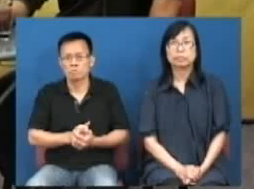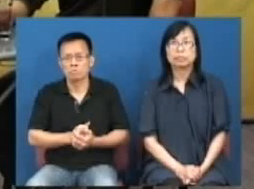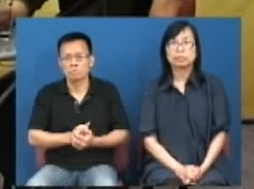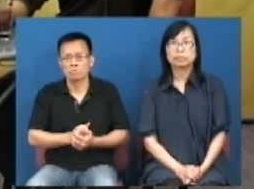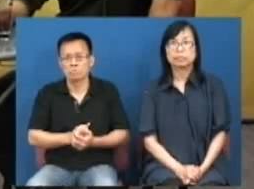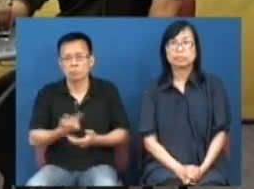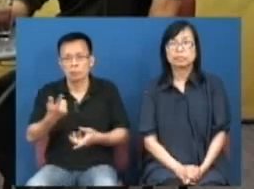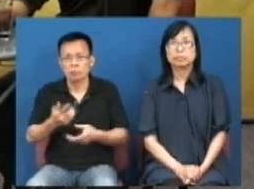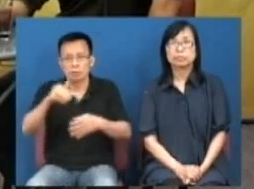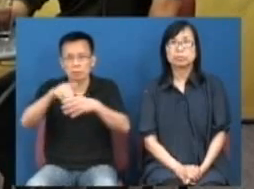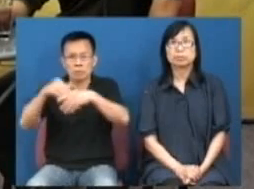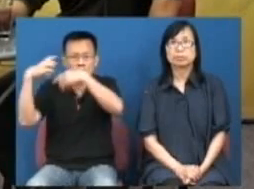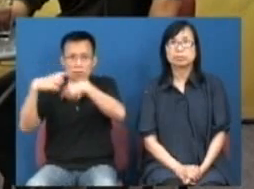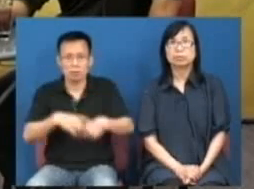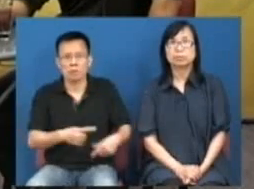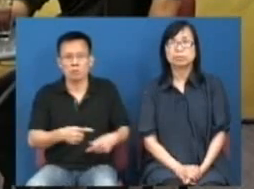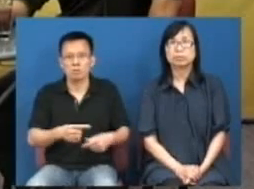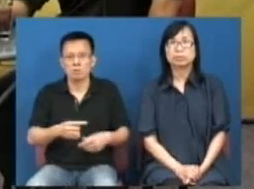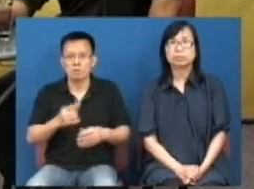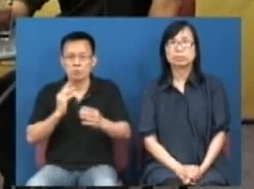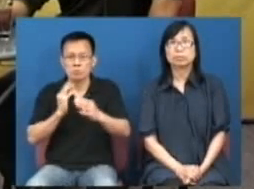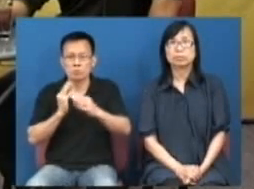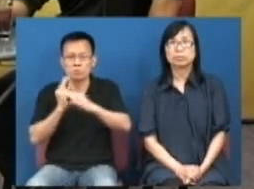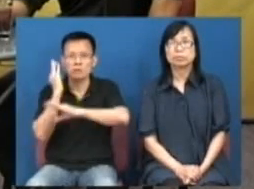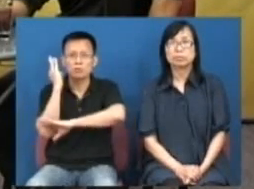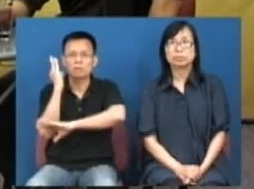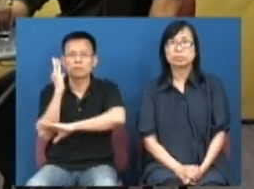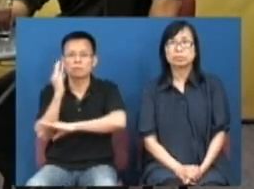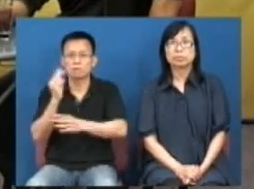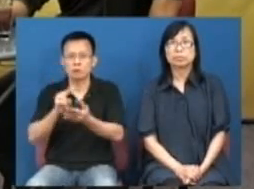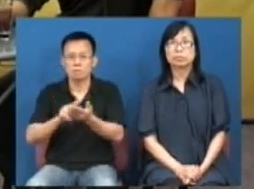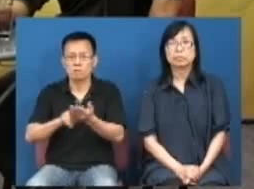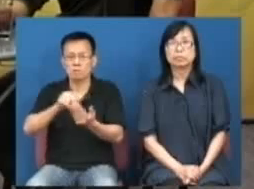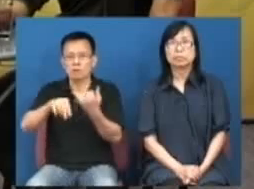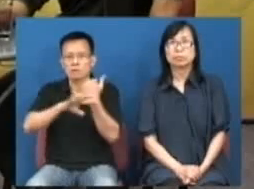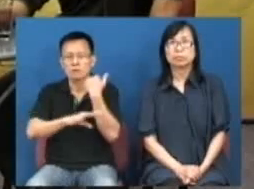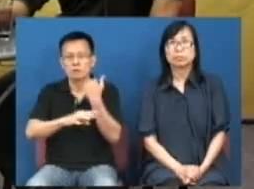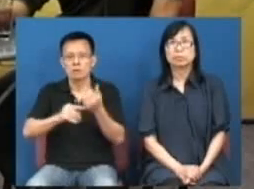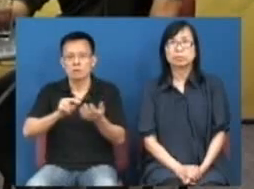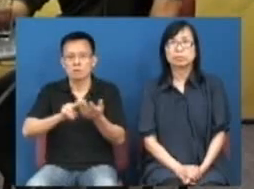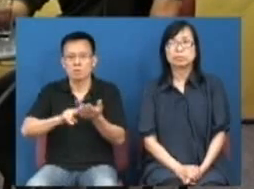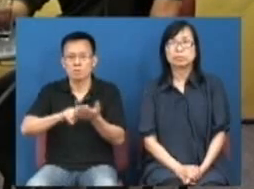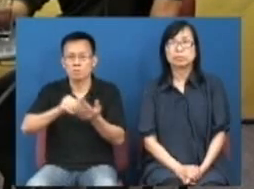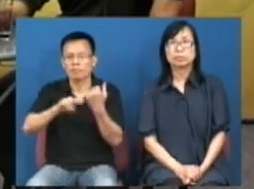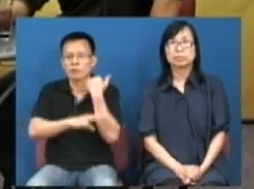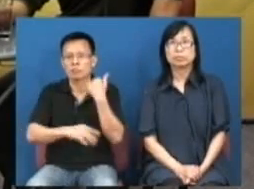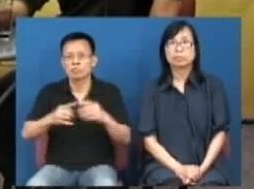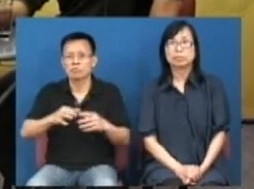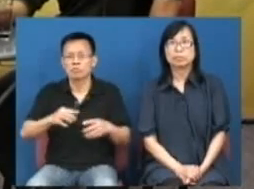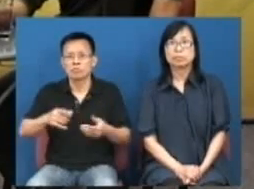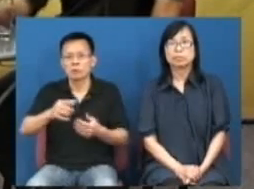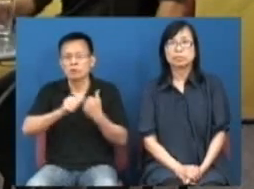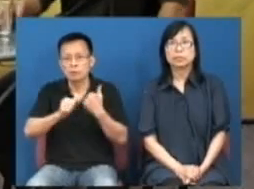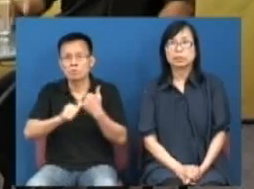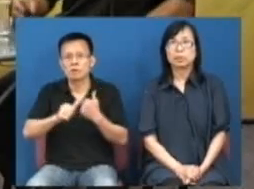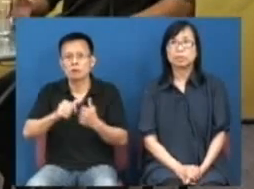佢就算參加呢個超級嘅立法會議席咧，都有好多錢可以做宣傳，大把機會去講佢哋要講嘅嘢。